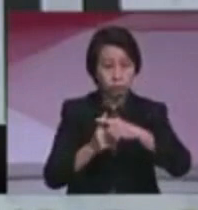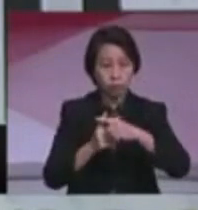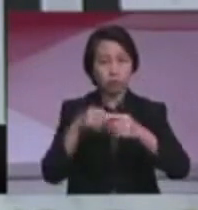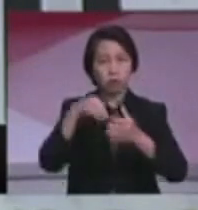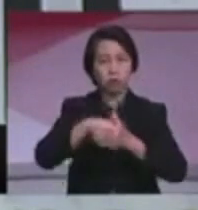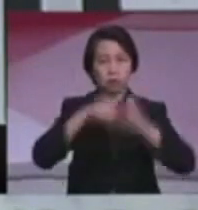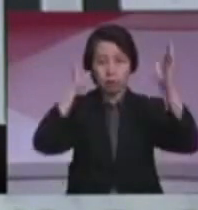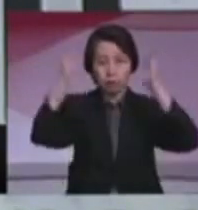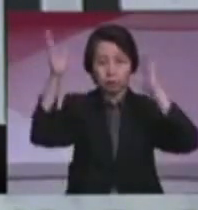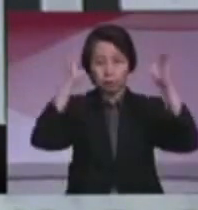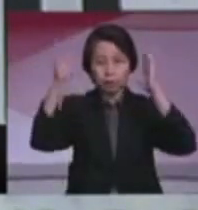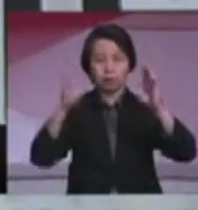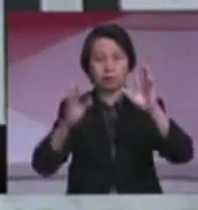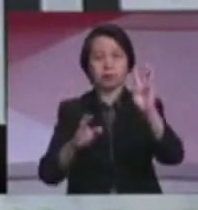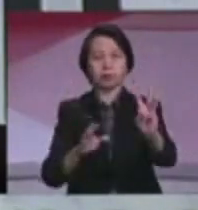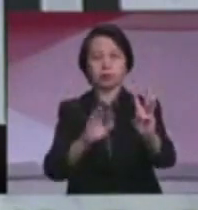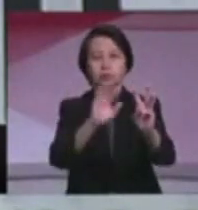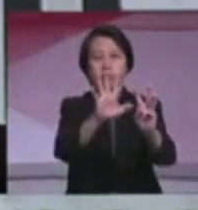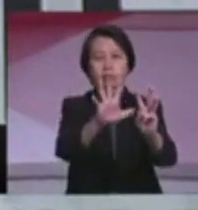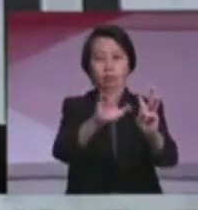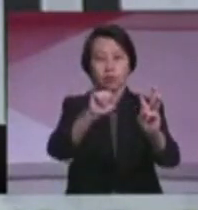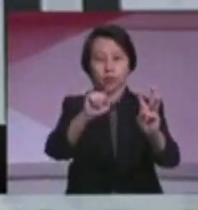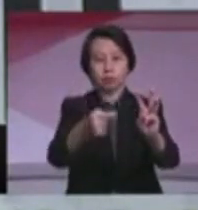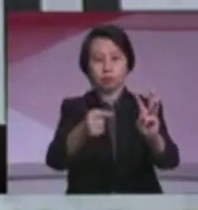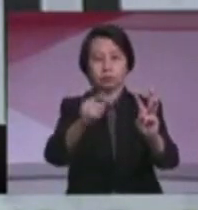Malaysia adalah sebanyak